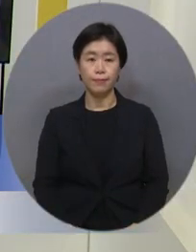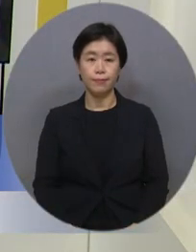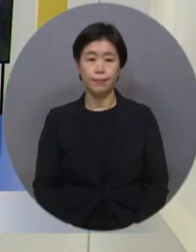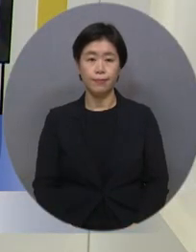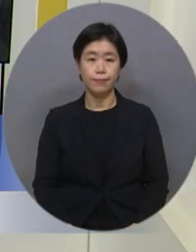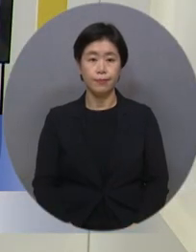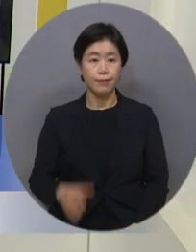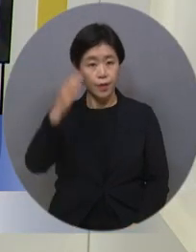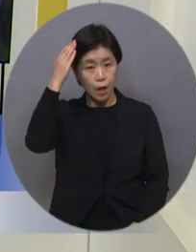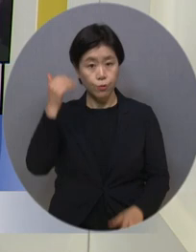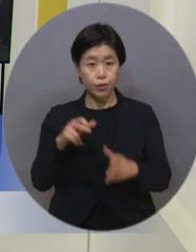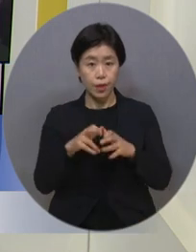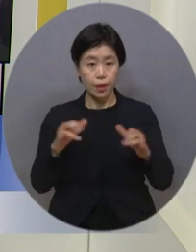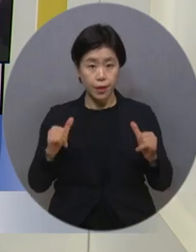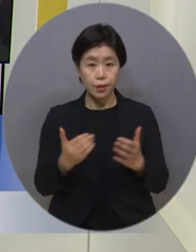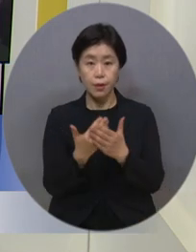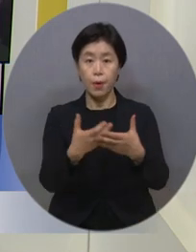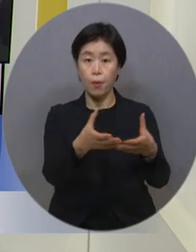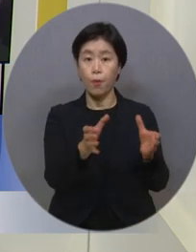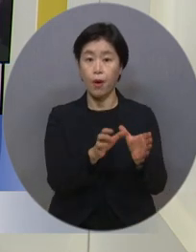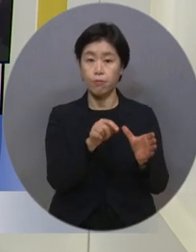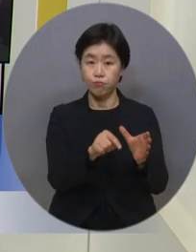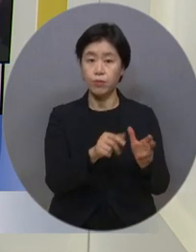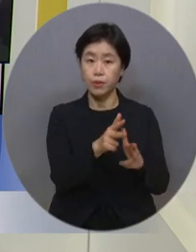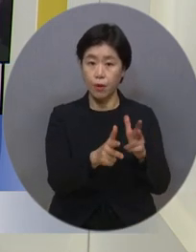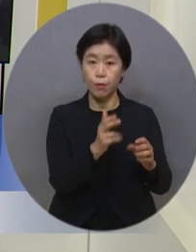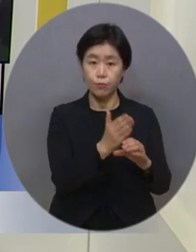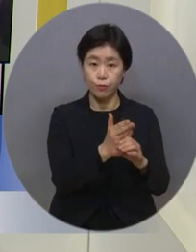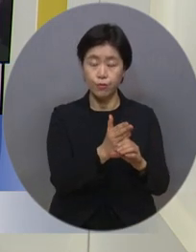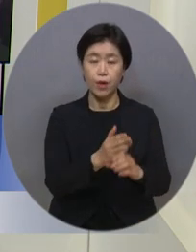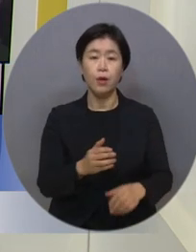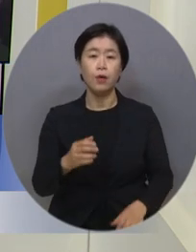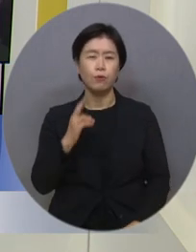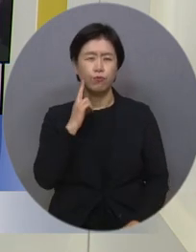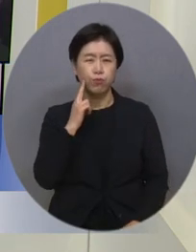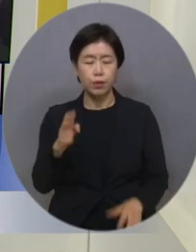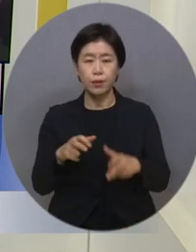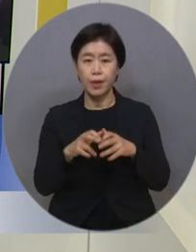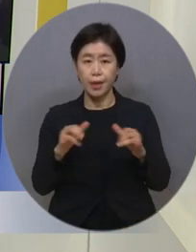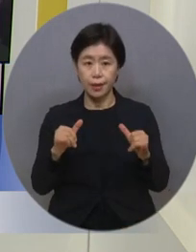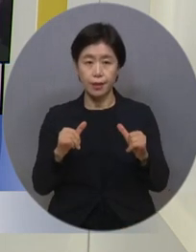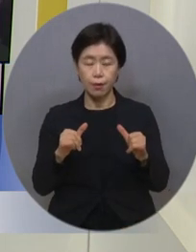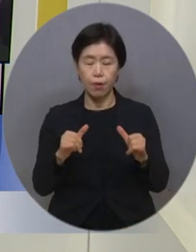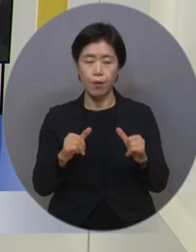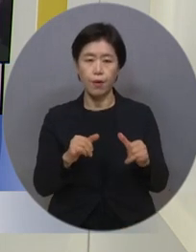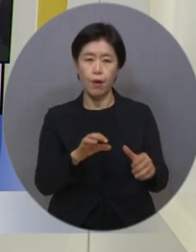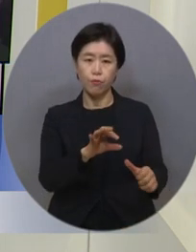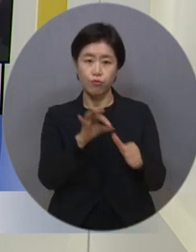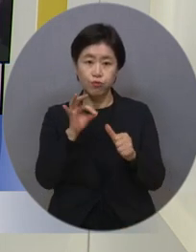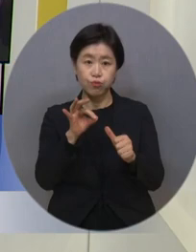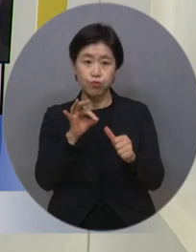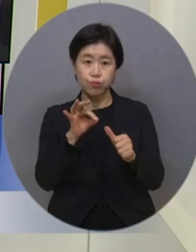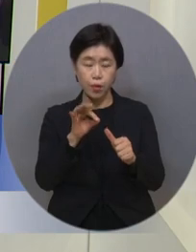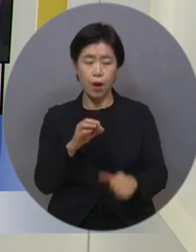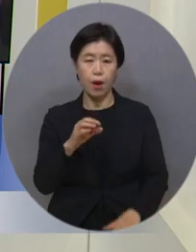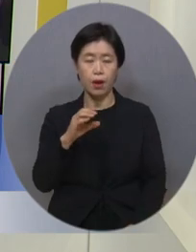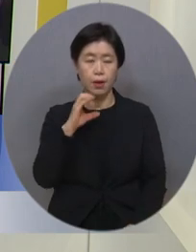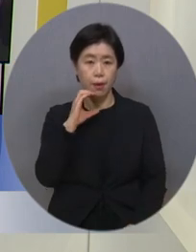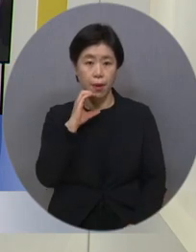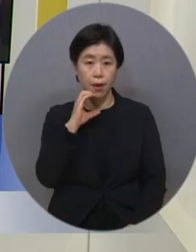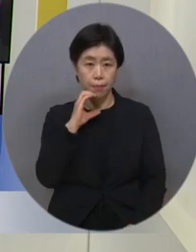다음 뉴스입니다 한국 장애인개발원이 추진하고 있는 중증장애인 채용 카페 아이가 everything 용산점이